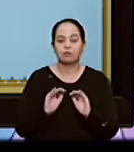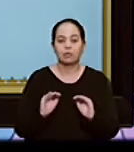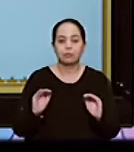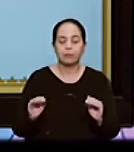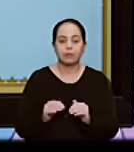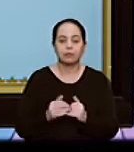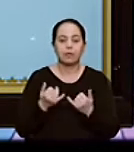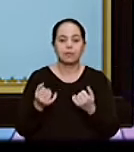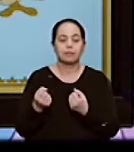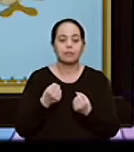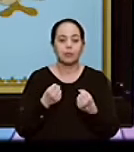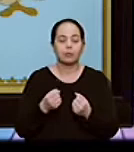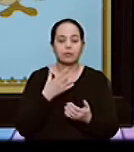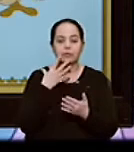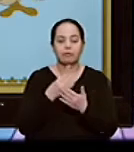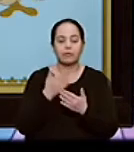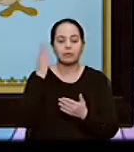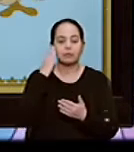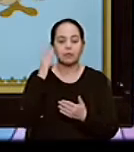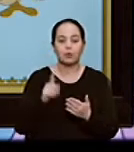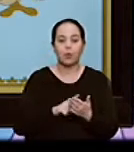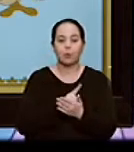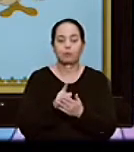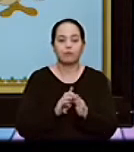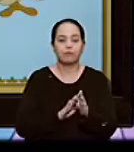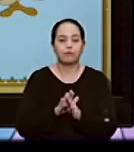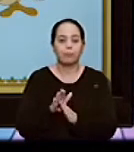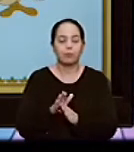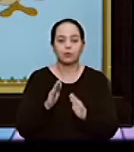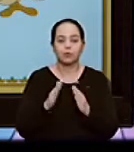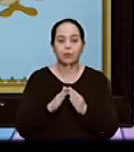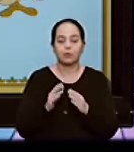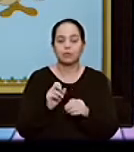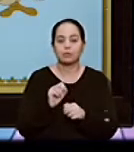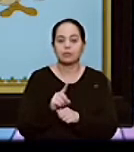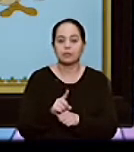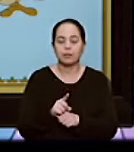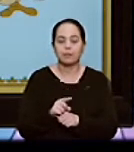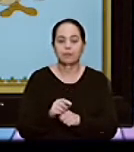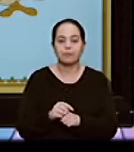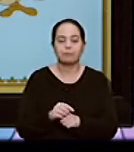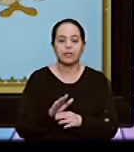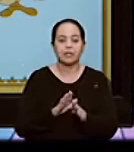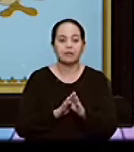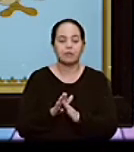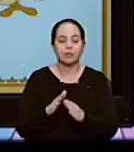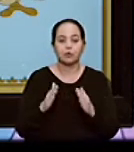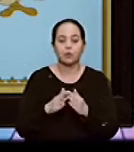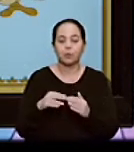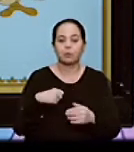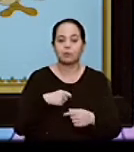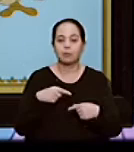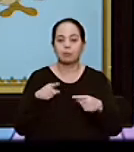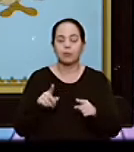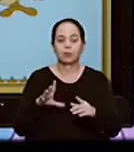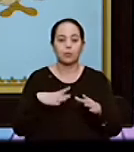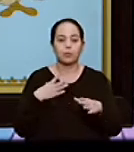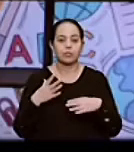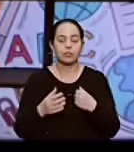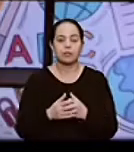Справились? Отлично, ребята! Для закрепления своих знаний обязательно выполняйте домашнее задание. Выполните дома